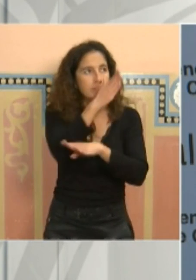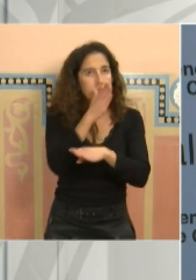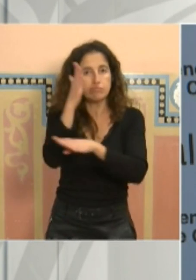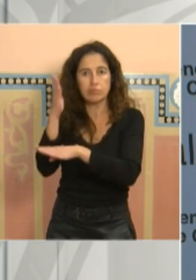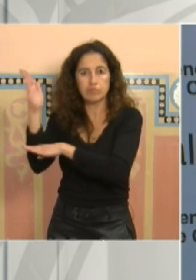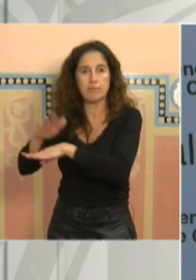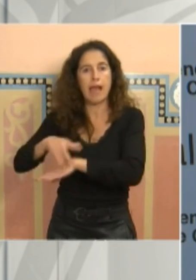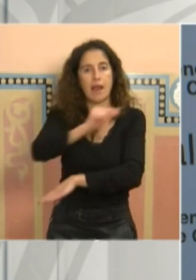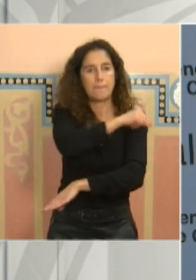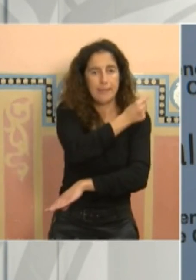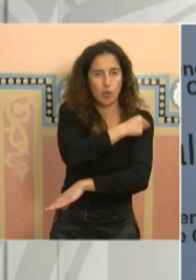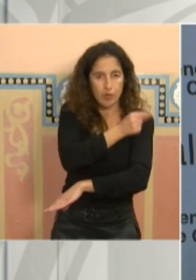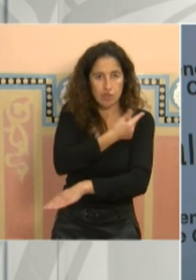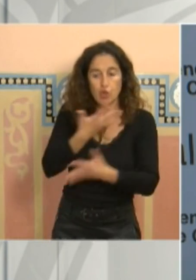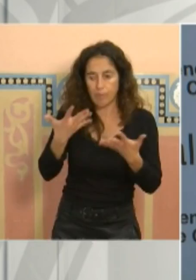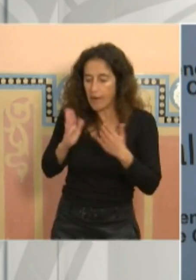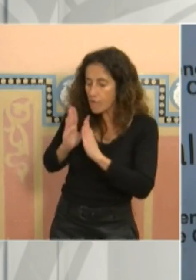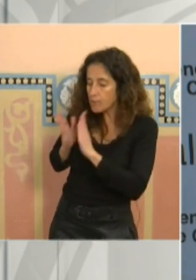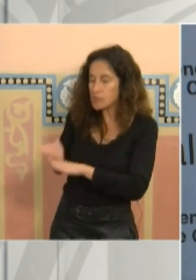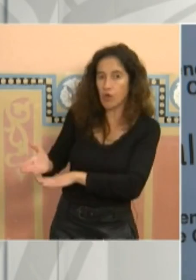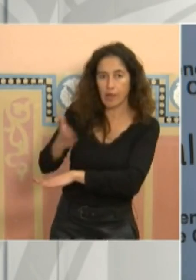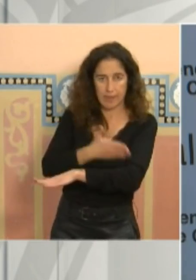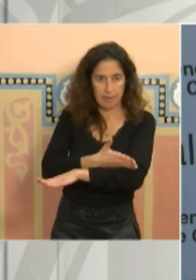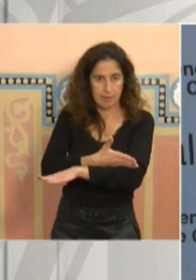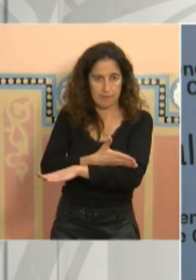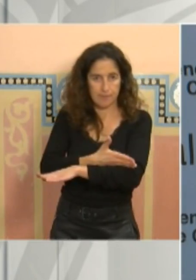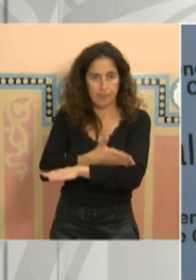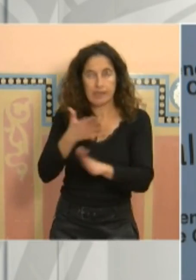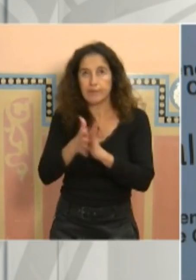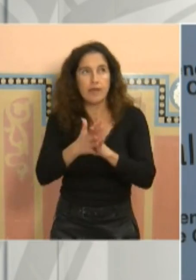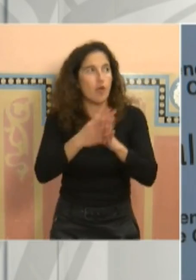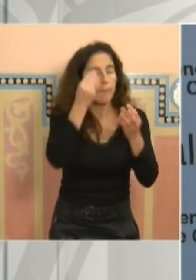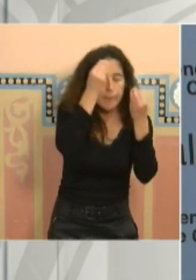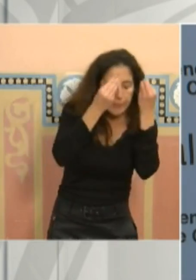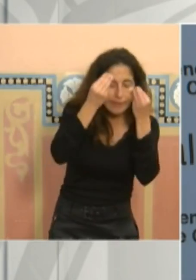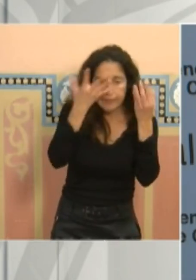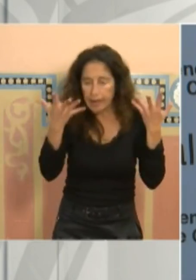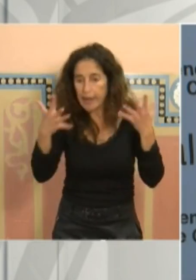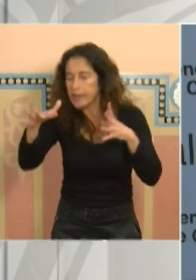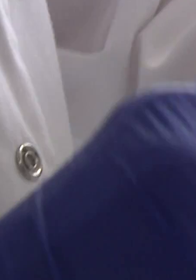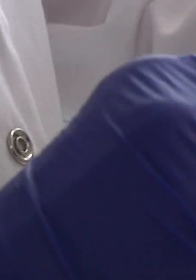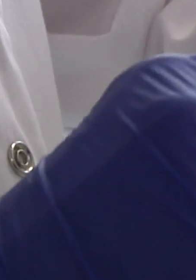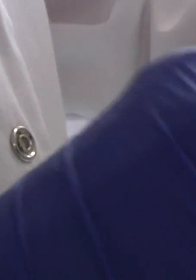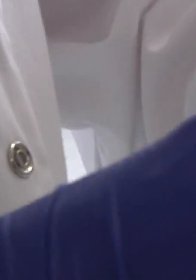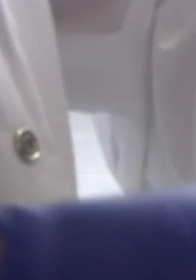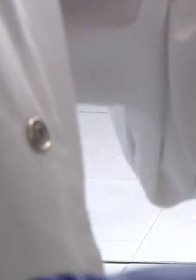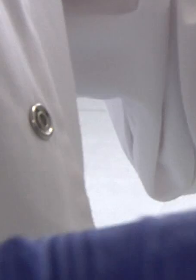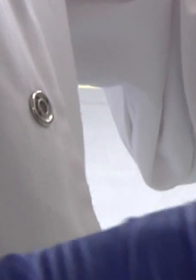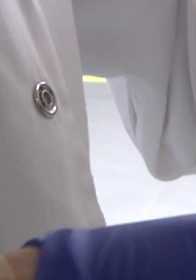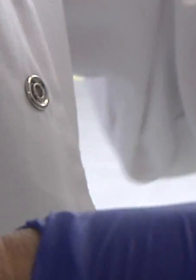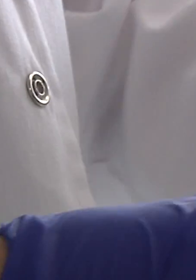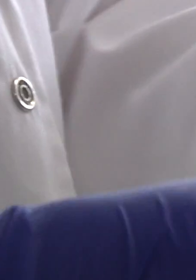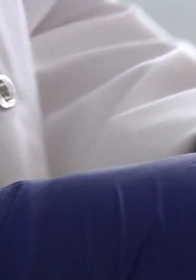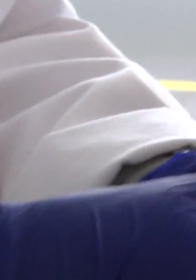dosis, en com s'han de donar i, per tant, no preocupar-nos més ni per temes d'espais ni de res, que ja arribarà quan arribem a totes